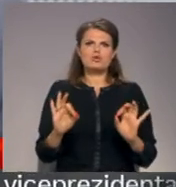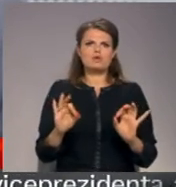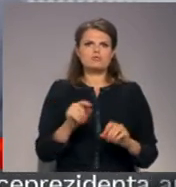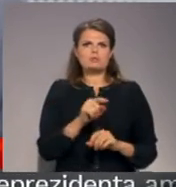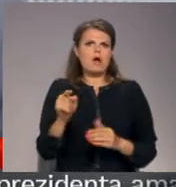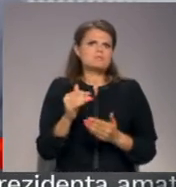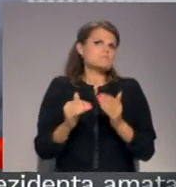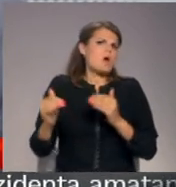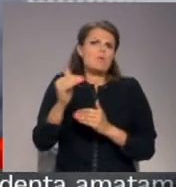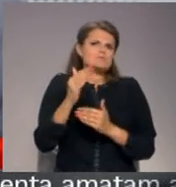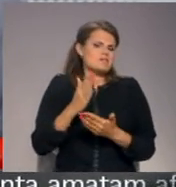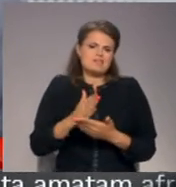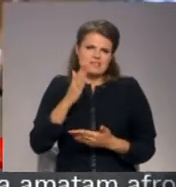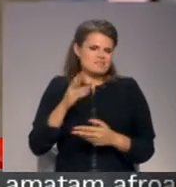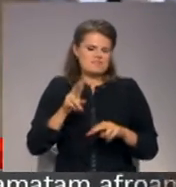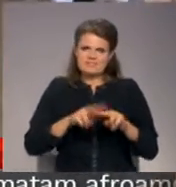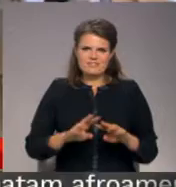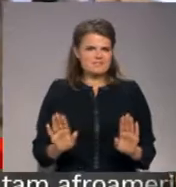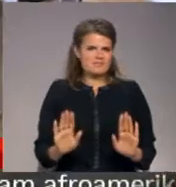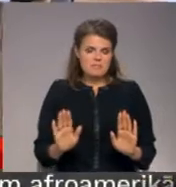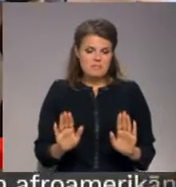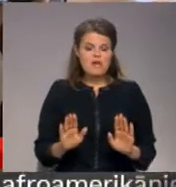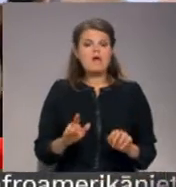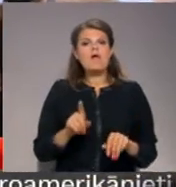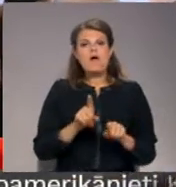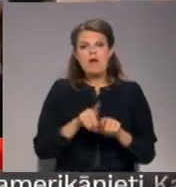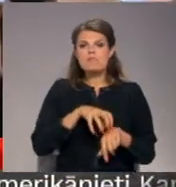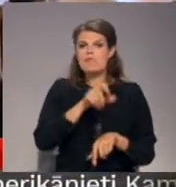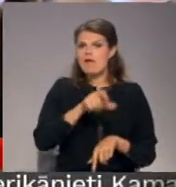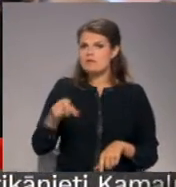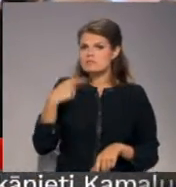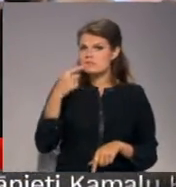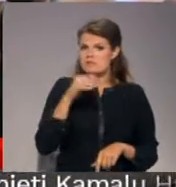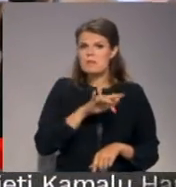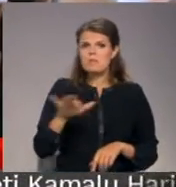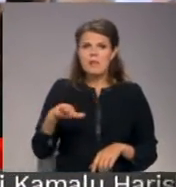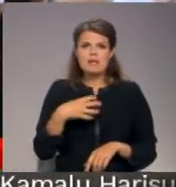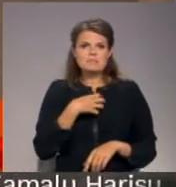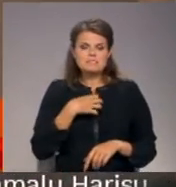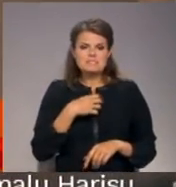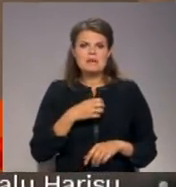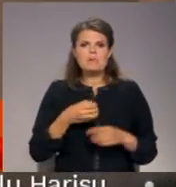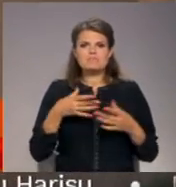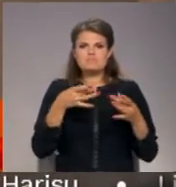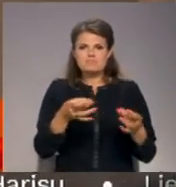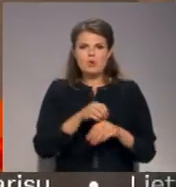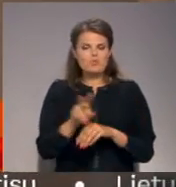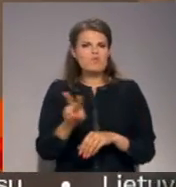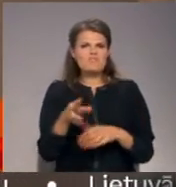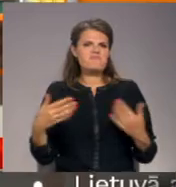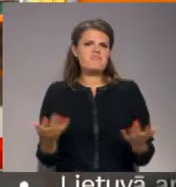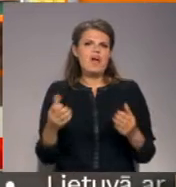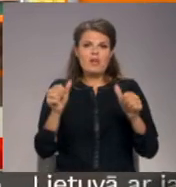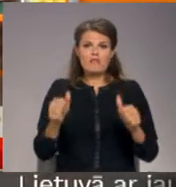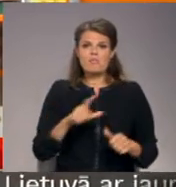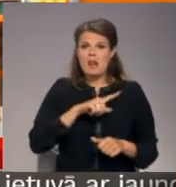augstākās riska vietas. Epidemiologi skaidro, ka bērniem saslimšana ar COVID norit vieglā formā. Latvijā no